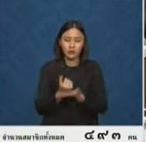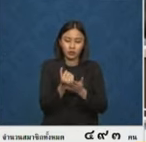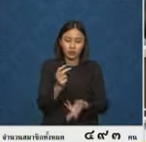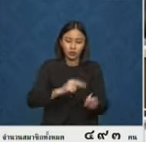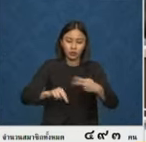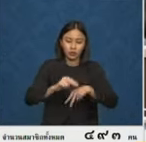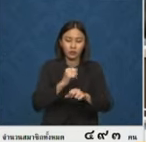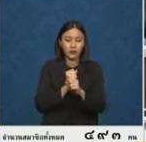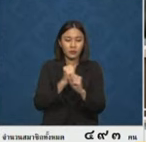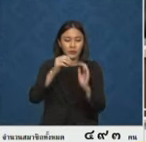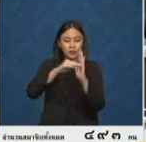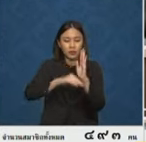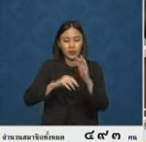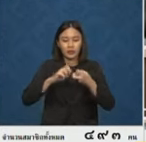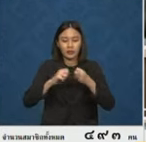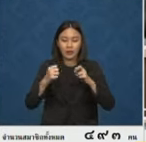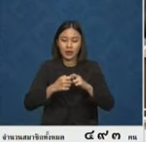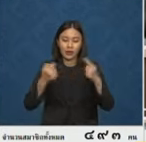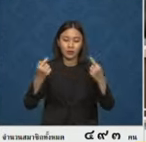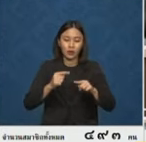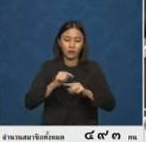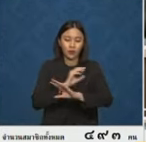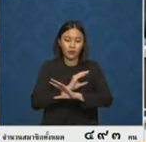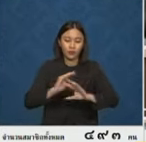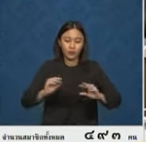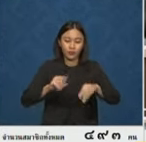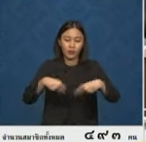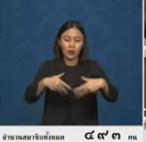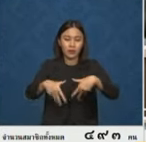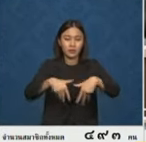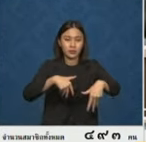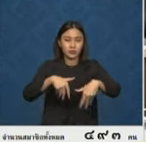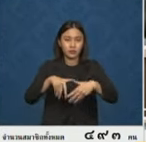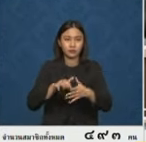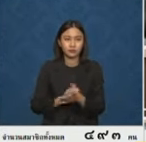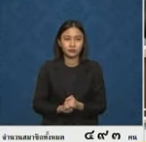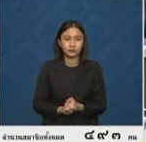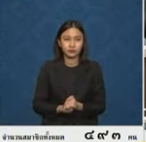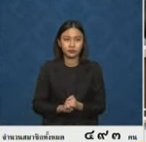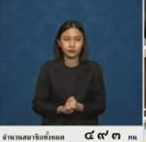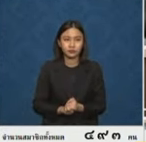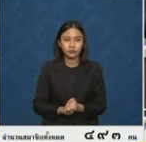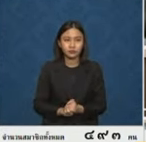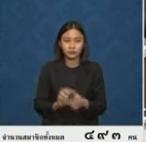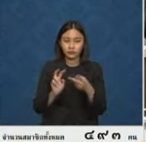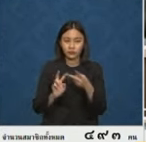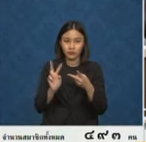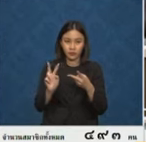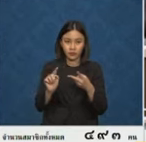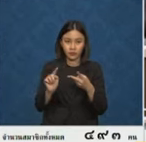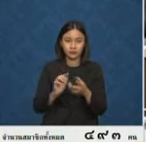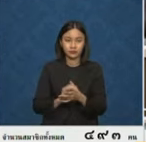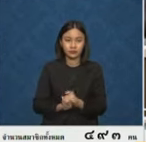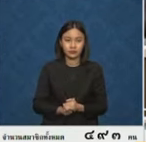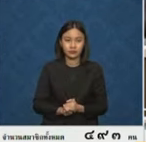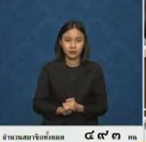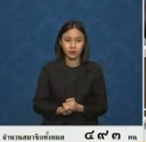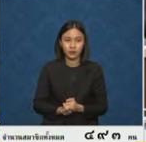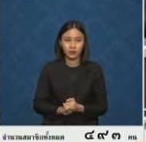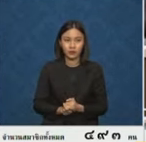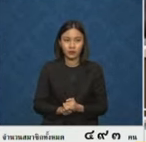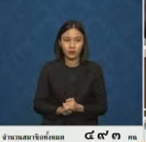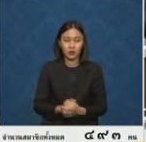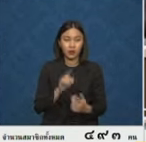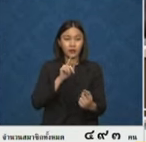และดำเนินการแก้ไขปัญหาข้อพิพาท์ดังกล่าวให้กับพี่น้องประชาชนในพื้นที่ครับเรื่องที่2ท่านประธานครับจากการตั้ง